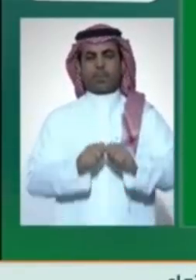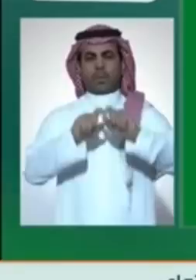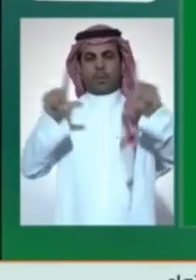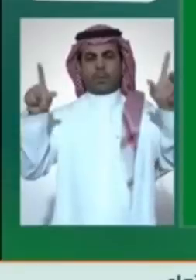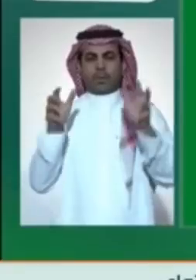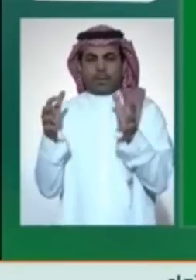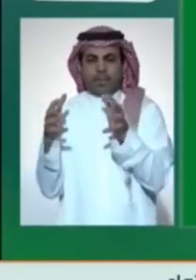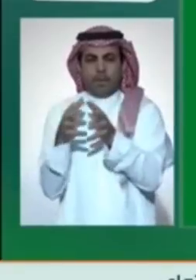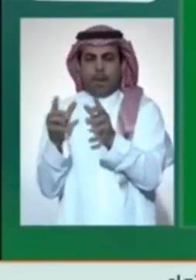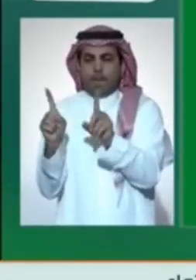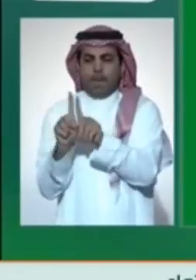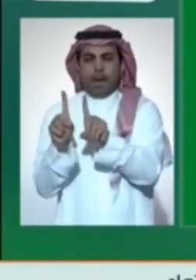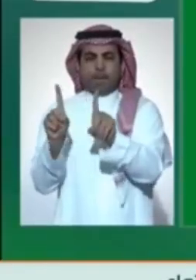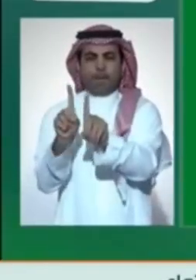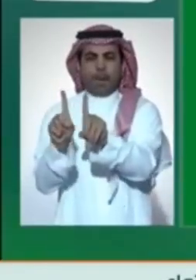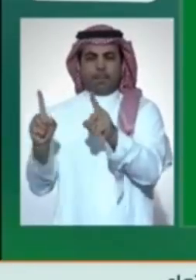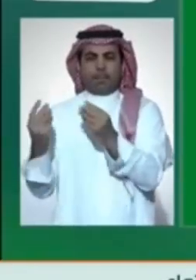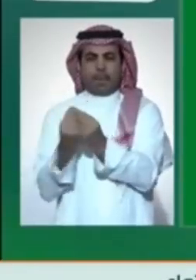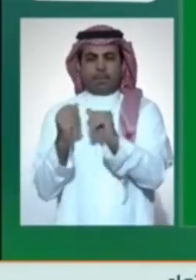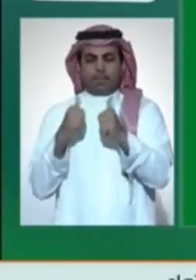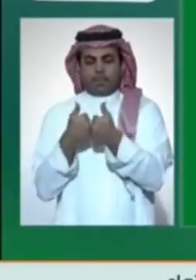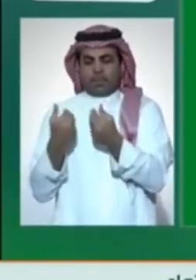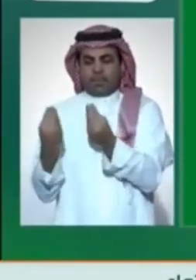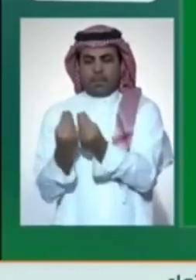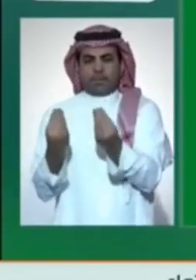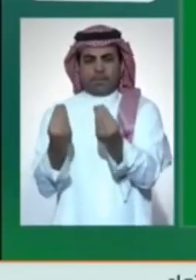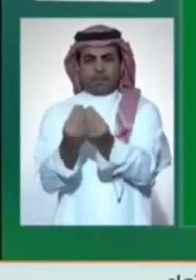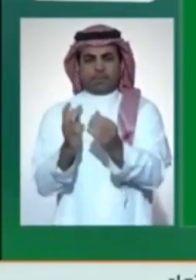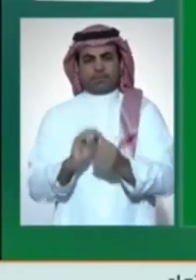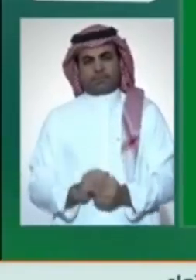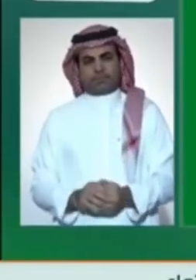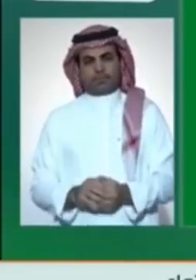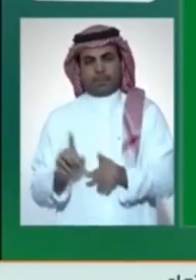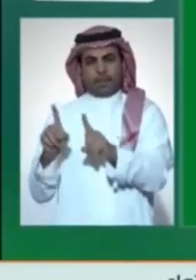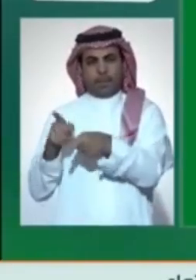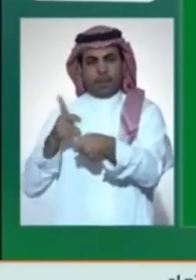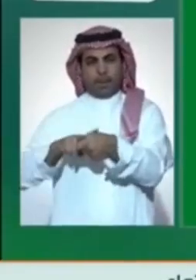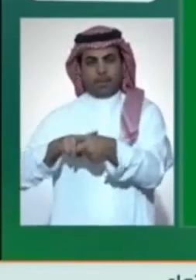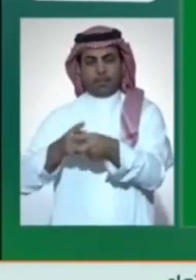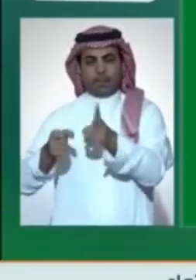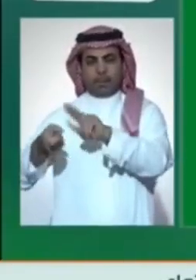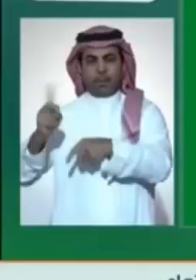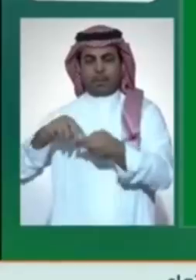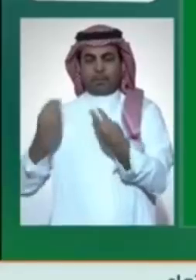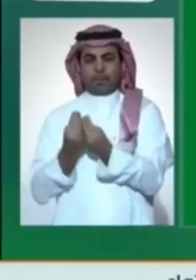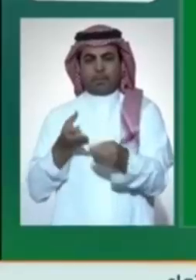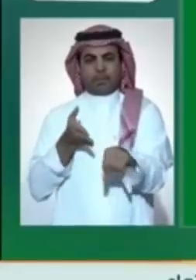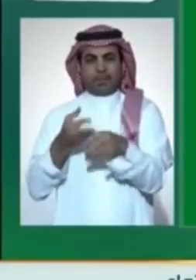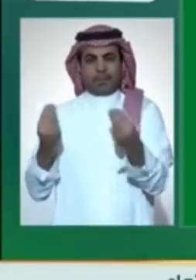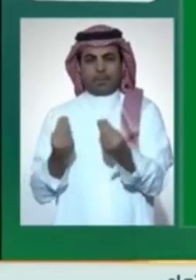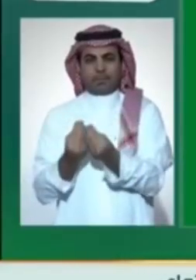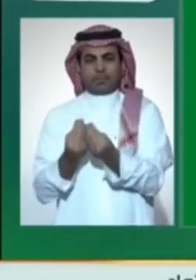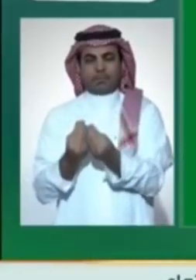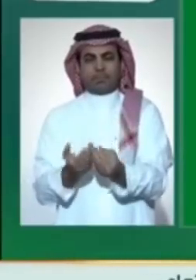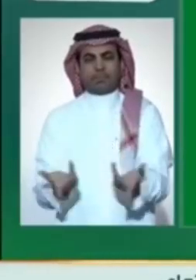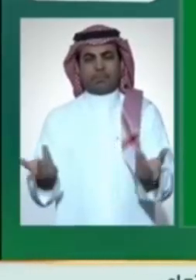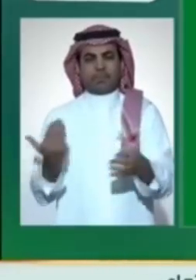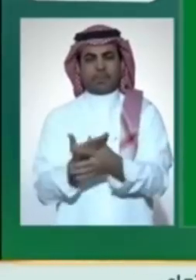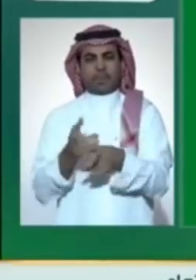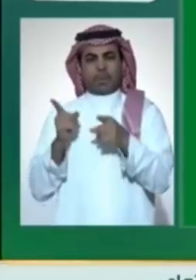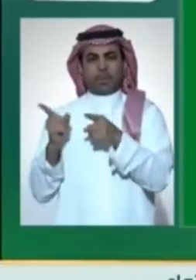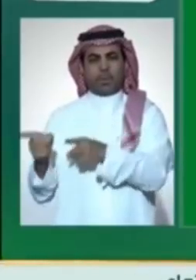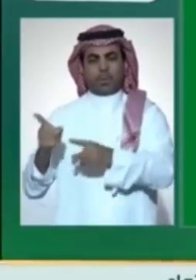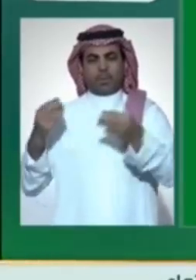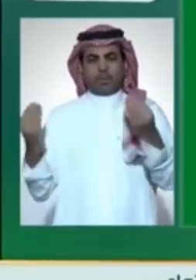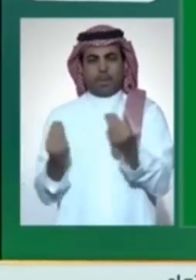تجمعات اجتماعية، بوجود أسر في مناسبة قد تكون محدودة لكن تبقى تجمعا اجتماعيا